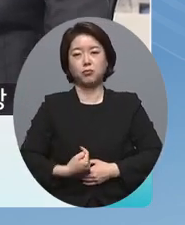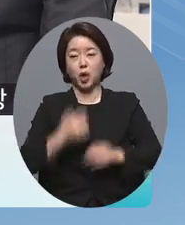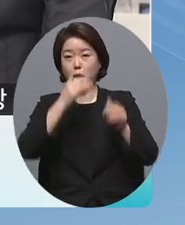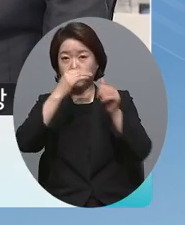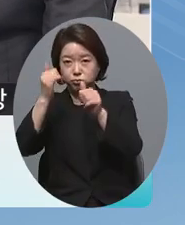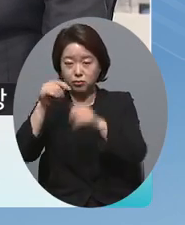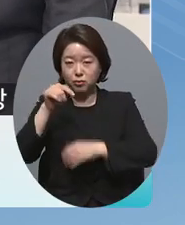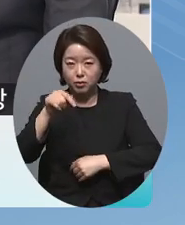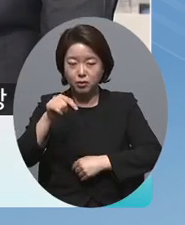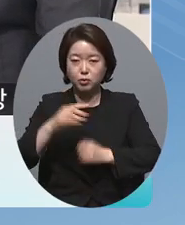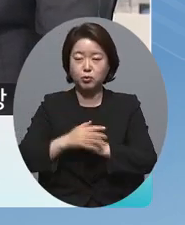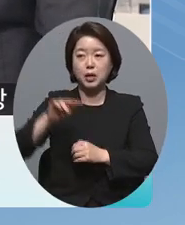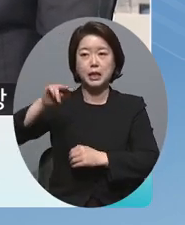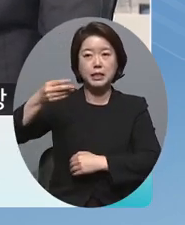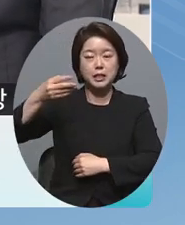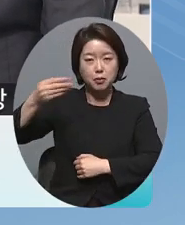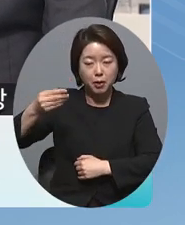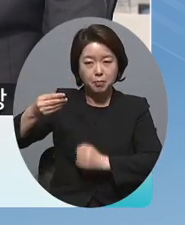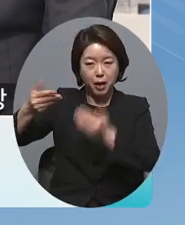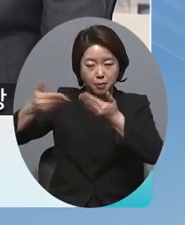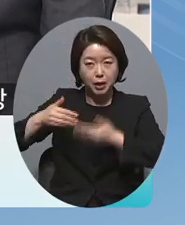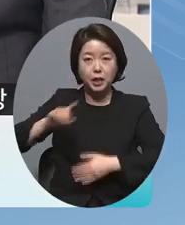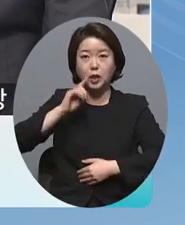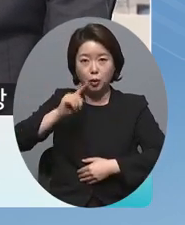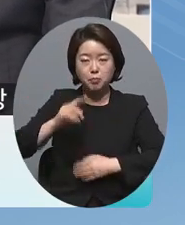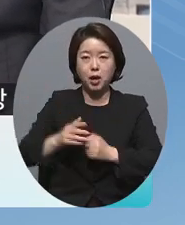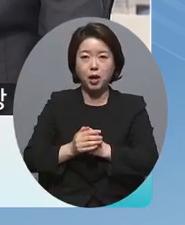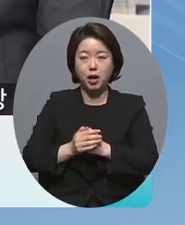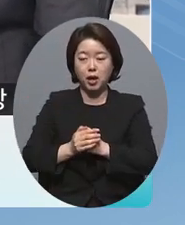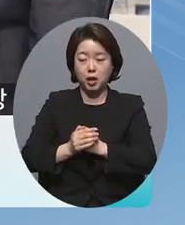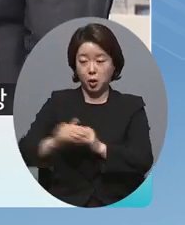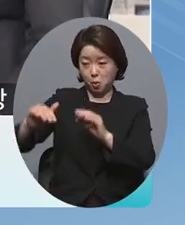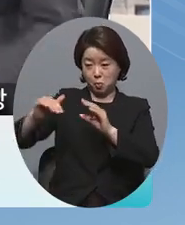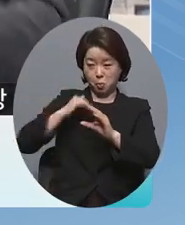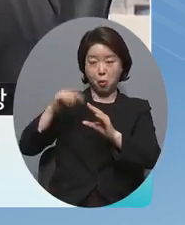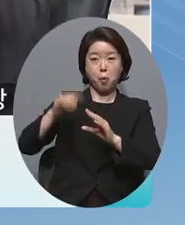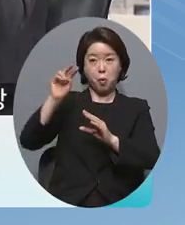받아서 뭐 200만 원을 받았다고 지금 얘기를 하잖아요. 네네. 입금으로